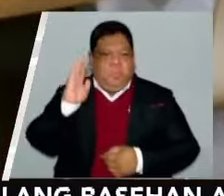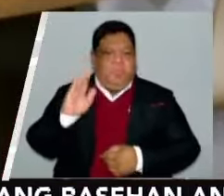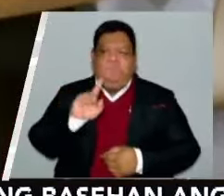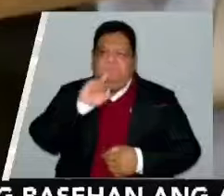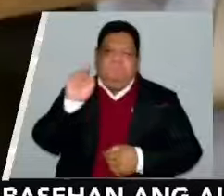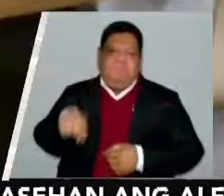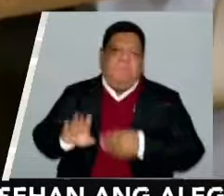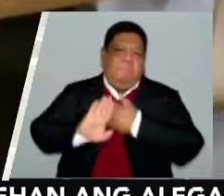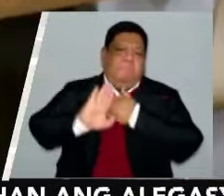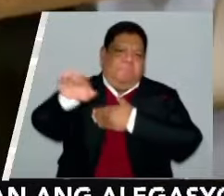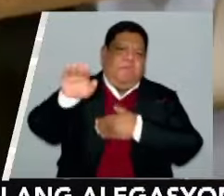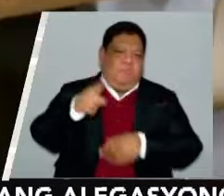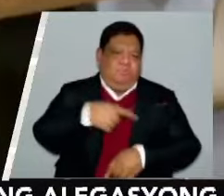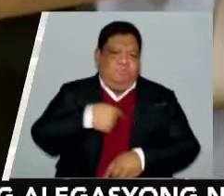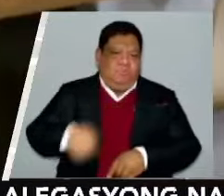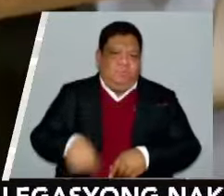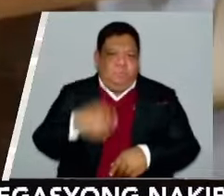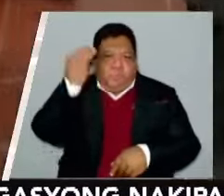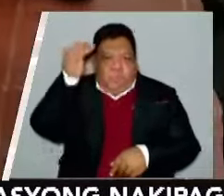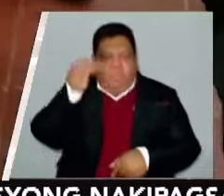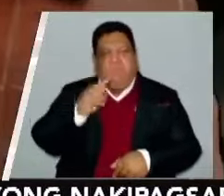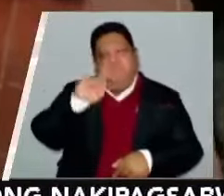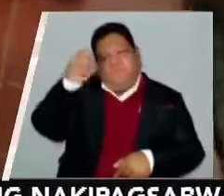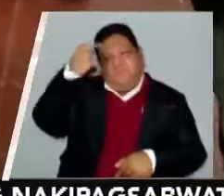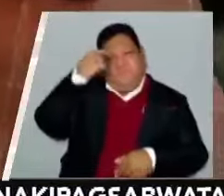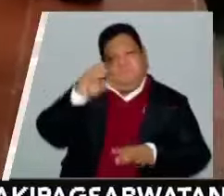ng pamahalaan.